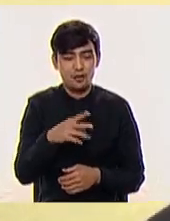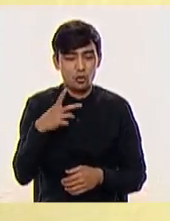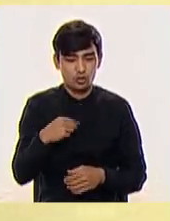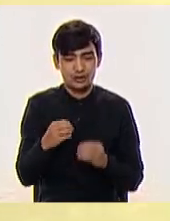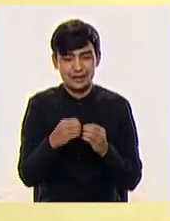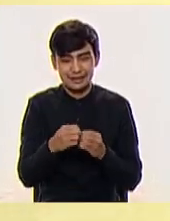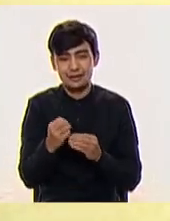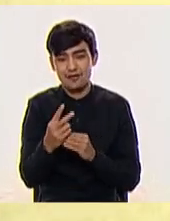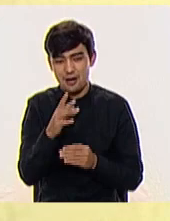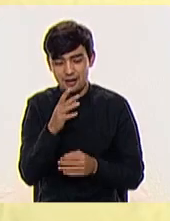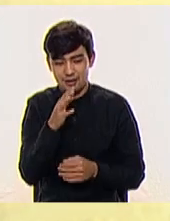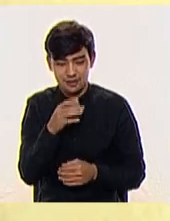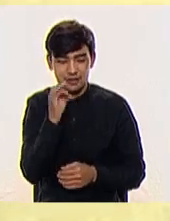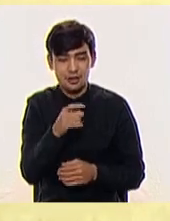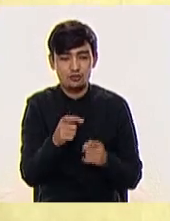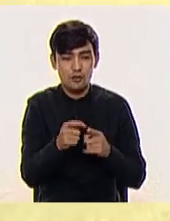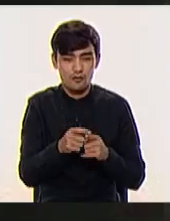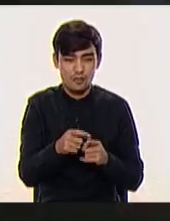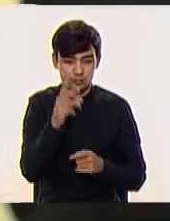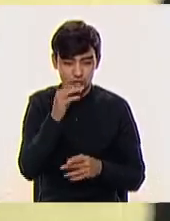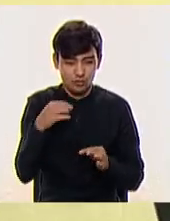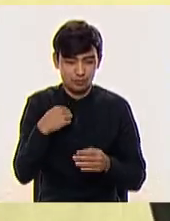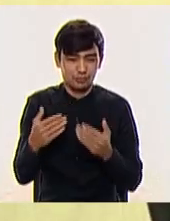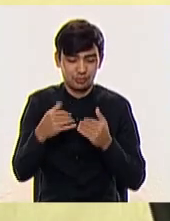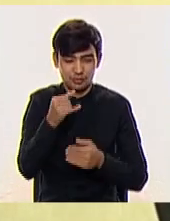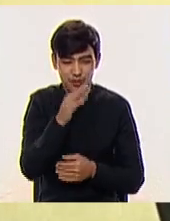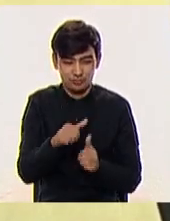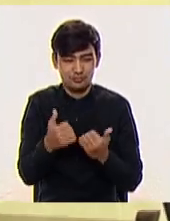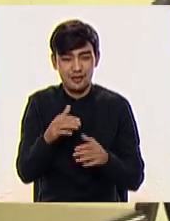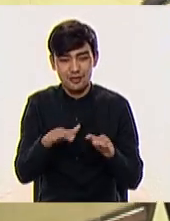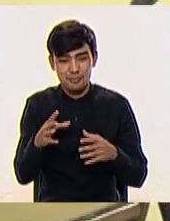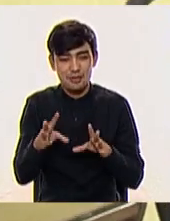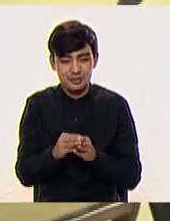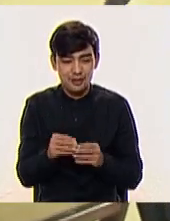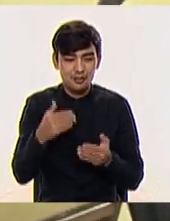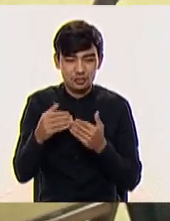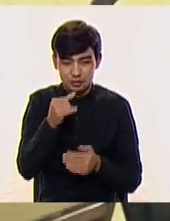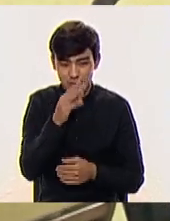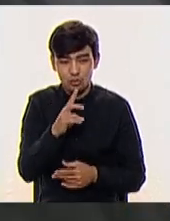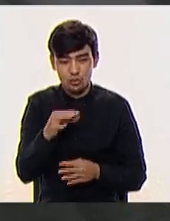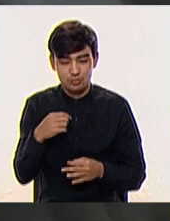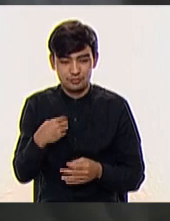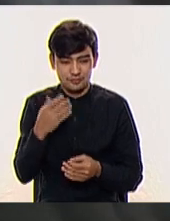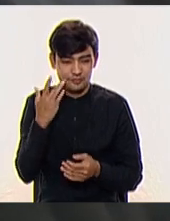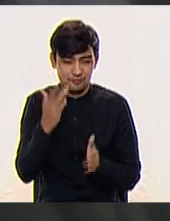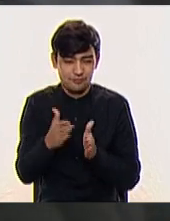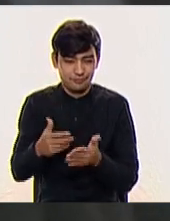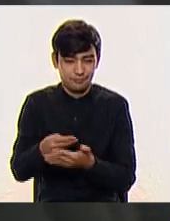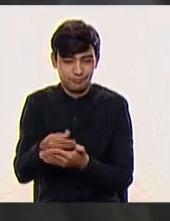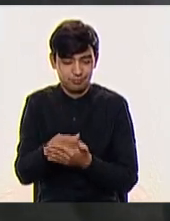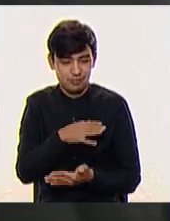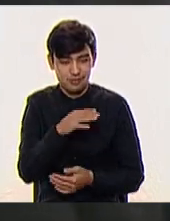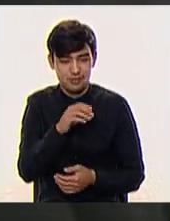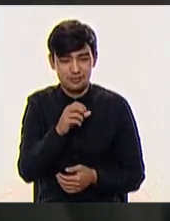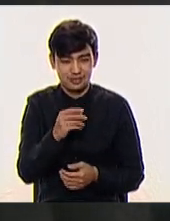и 12 лет. По словам мужчины, отношения не складывались, поэтому с детьми он не общался, но всегда вовремя платил алименты. Сейчас решил переехать с